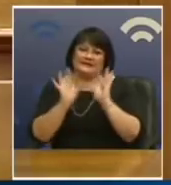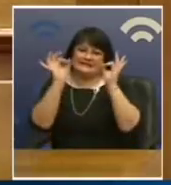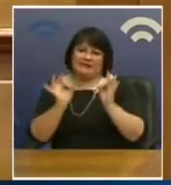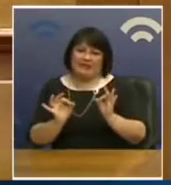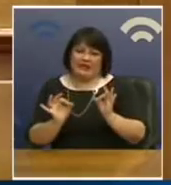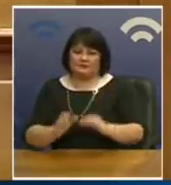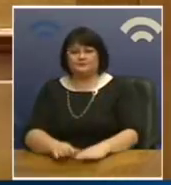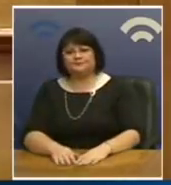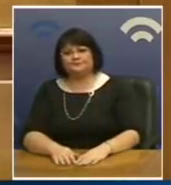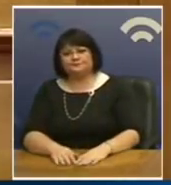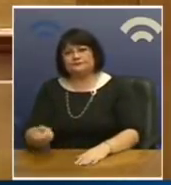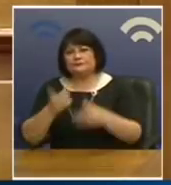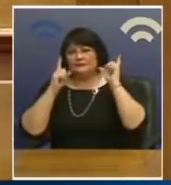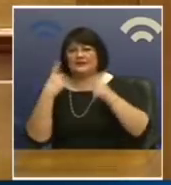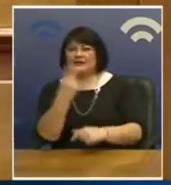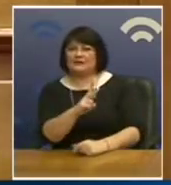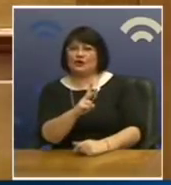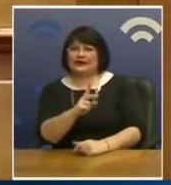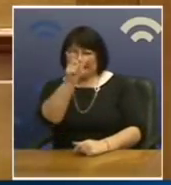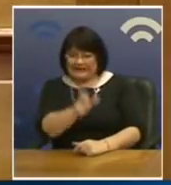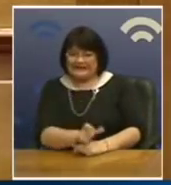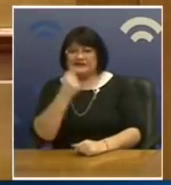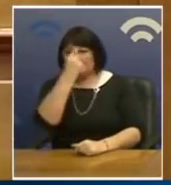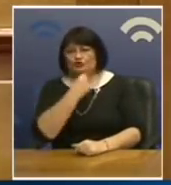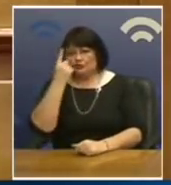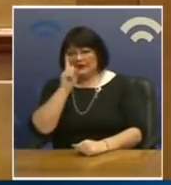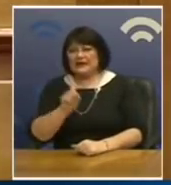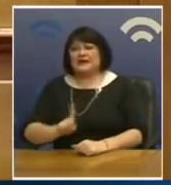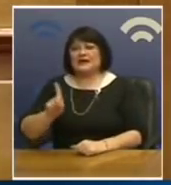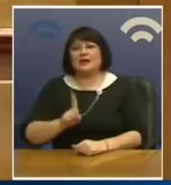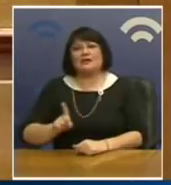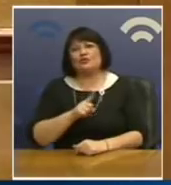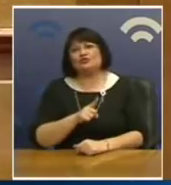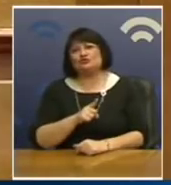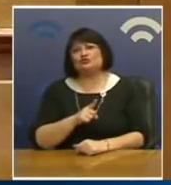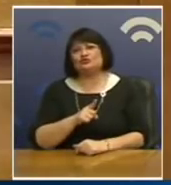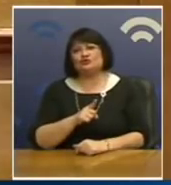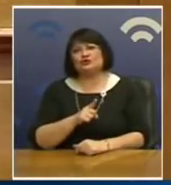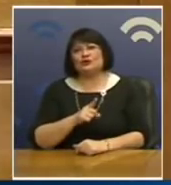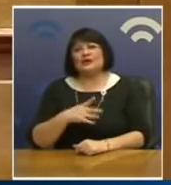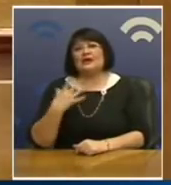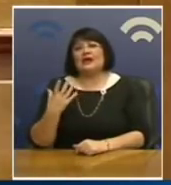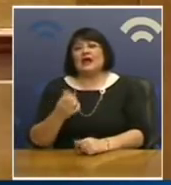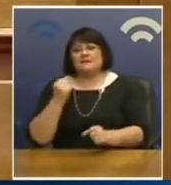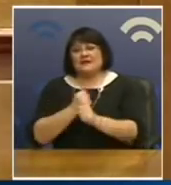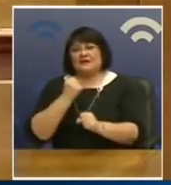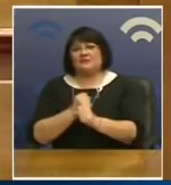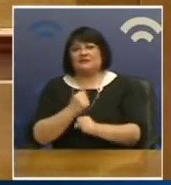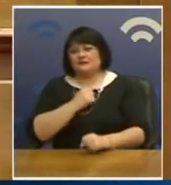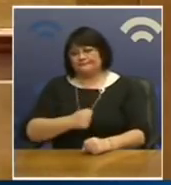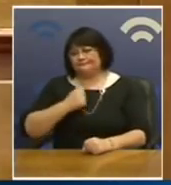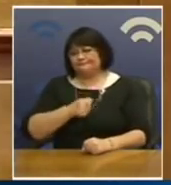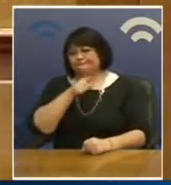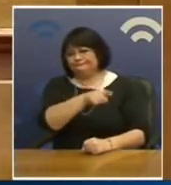Η παράταξή σας και εσείς προσωπικά, κύριε Μητσοτάκη, θα έχετε, αν επιμείνετε, το θλιβερό προνόμιο